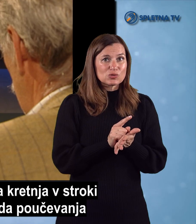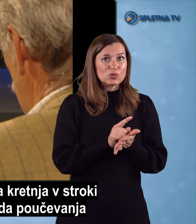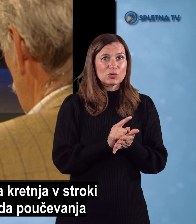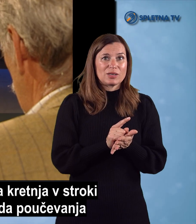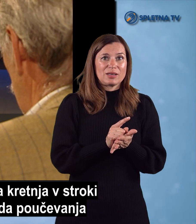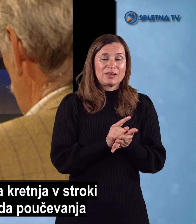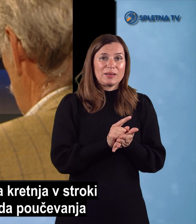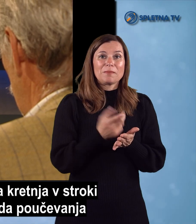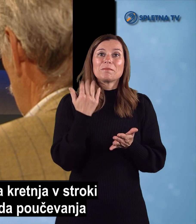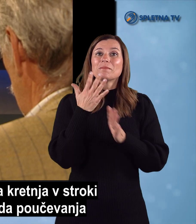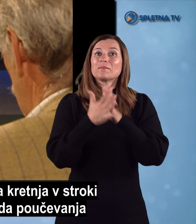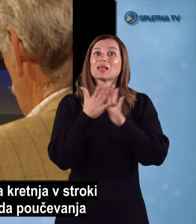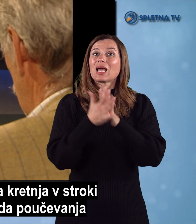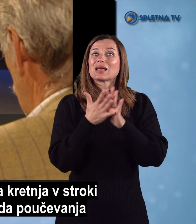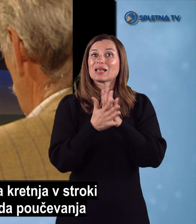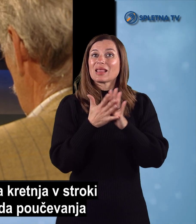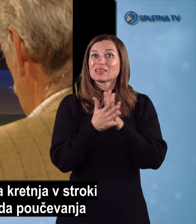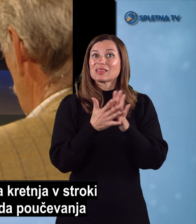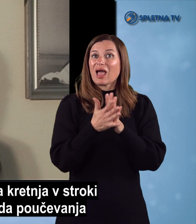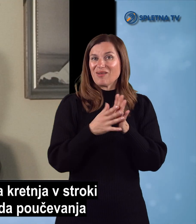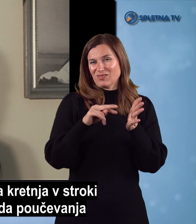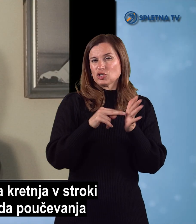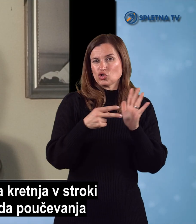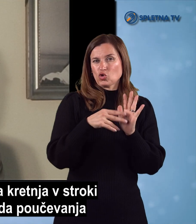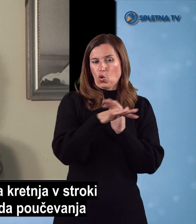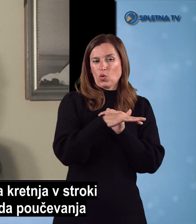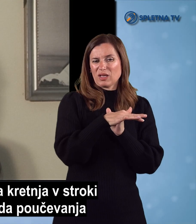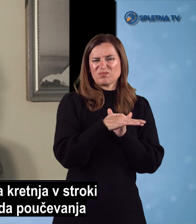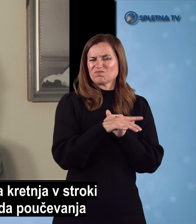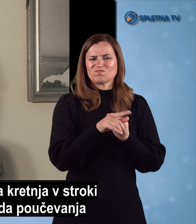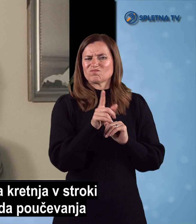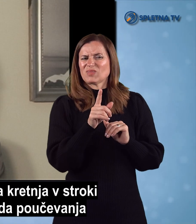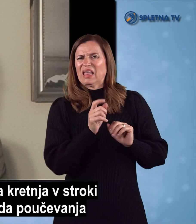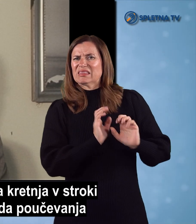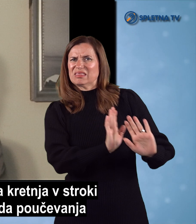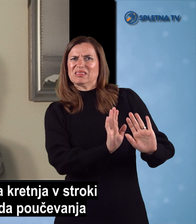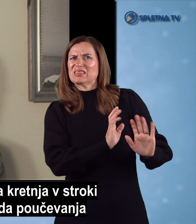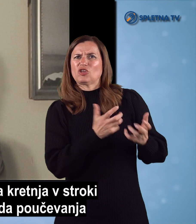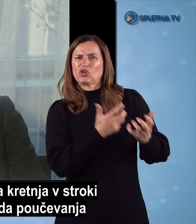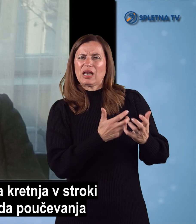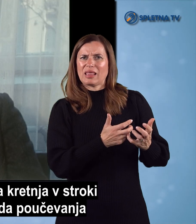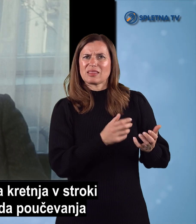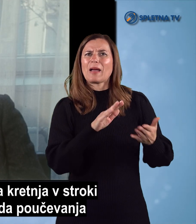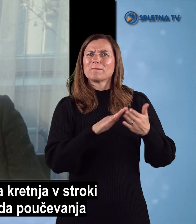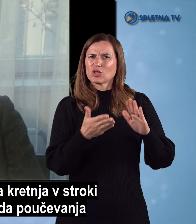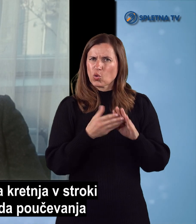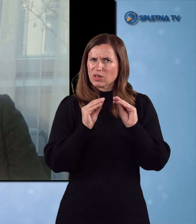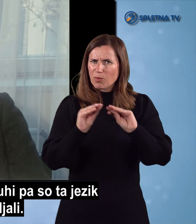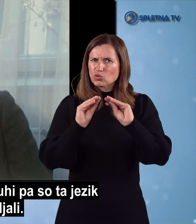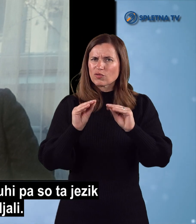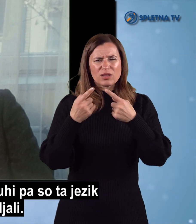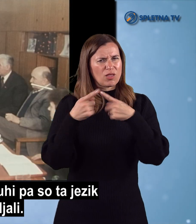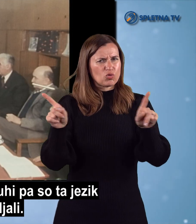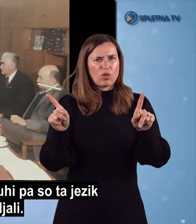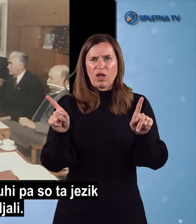bila kretnja v stroki nezaželena, metoda poučevanja je